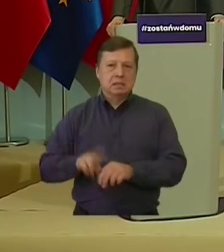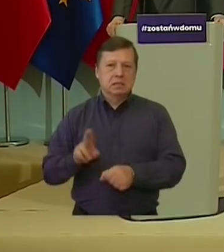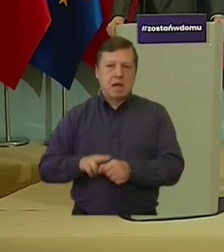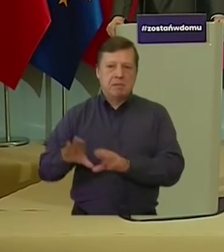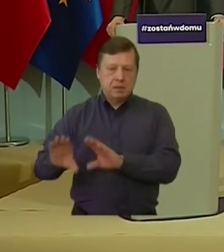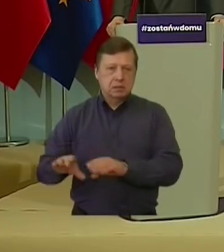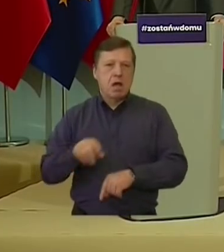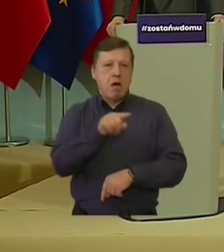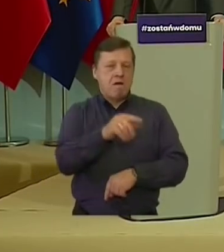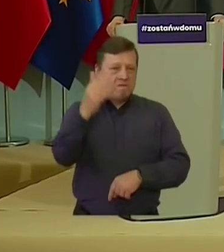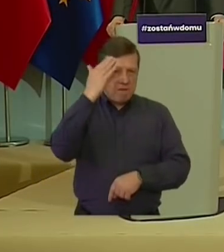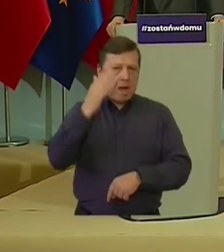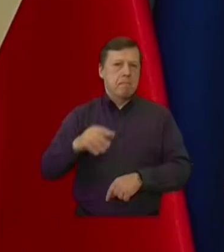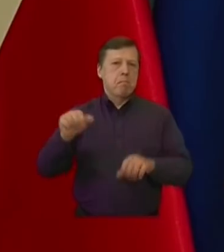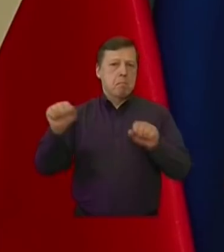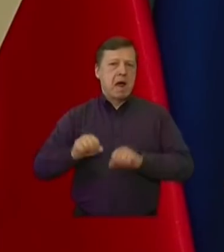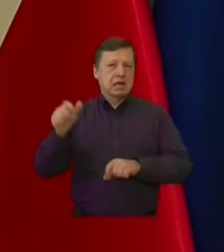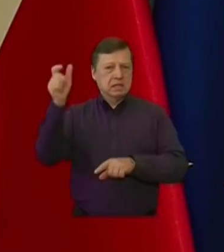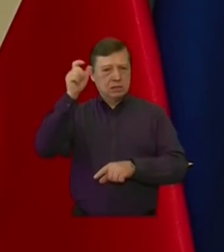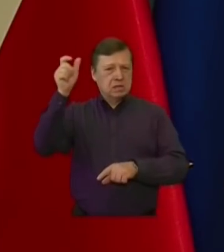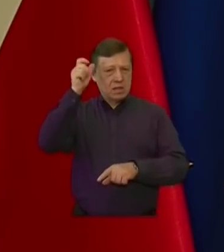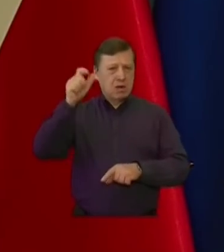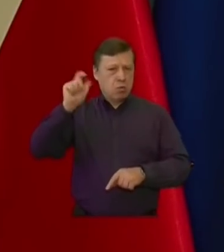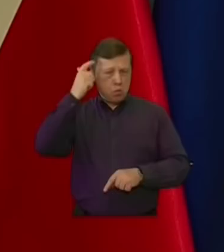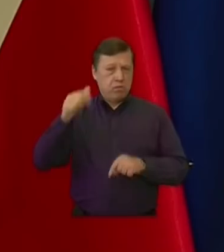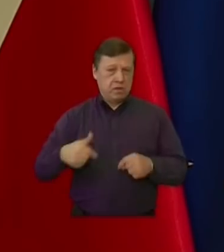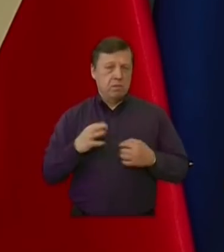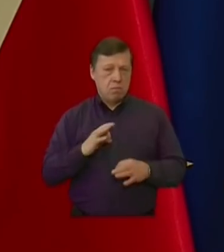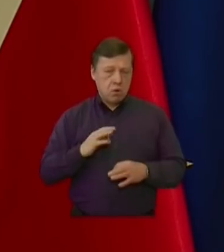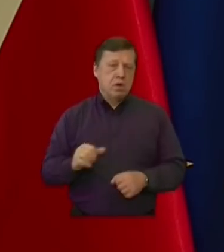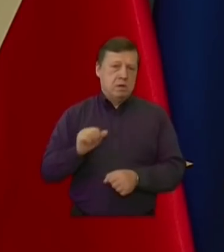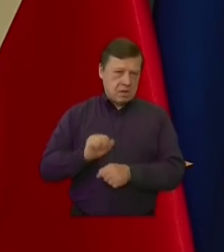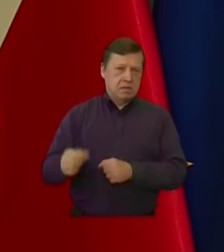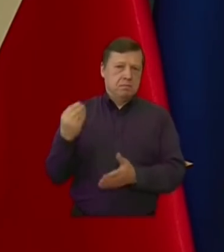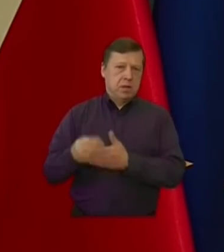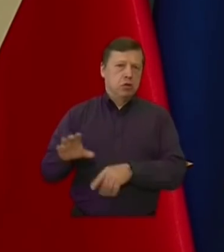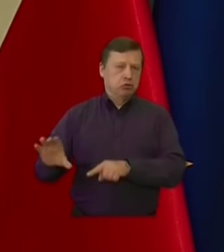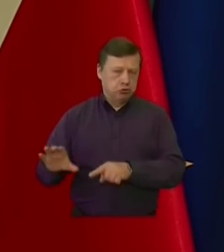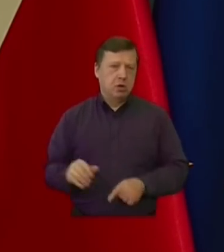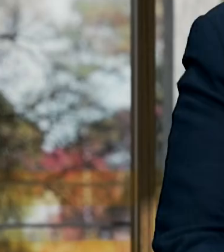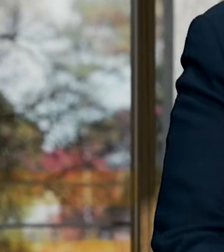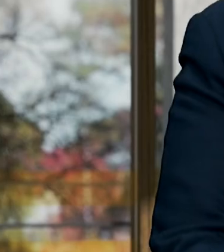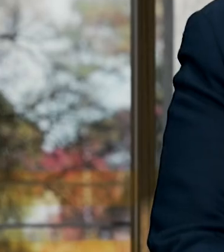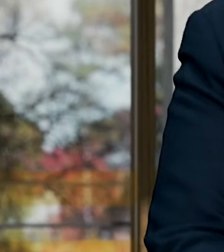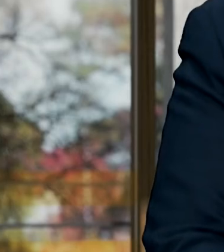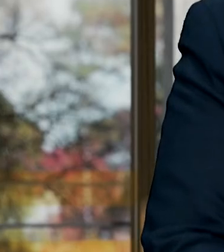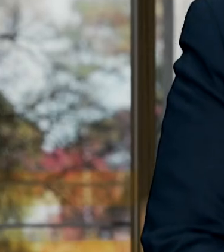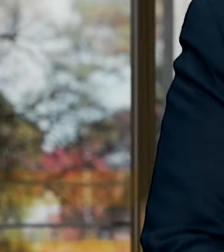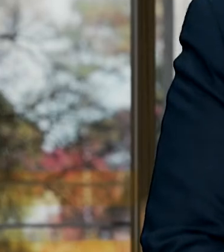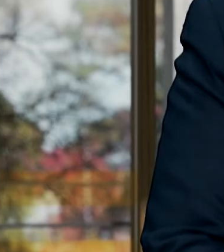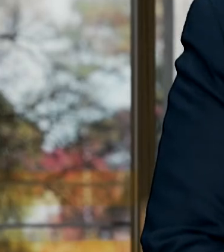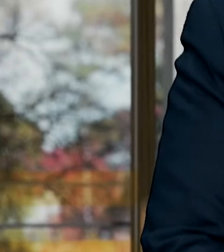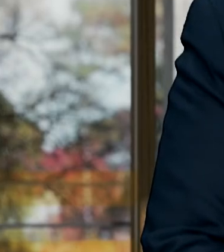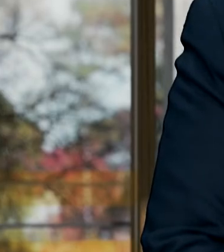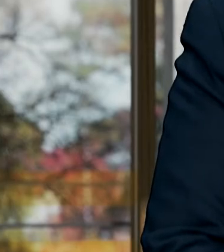bank centralny jest aktywny na tym rynku i my obligacje możemy od banków komercyjnych skupować. Kiedy